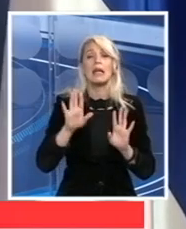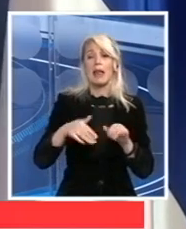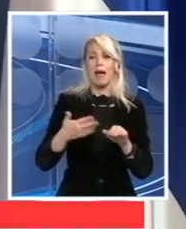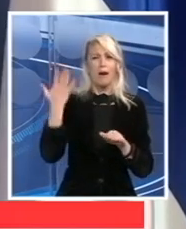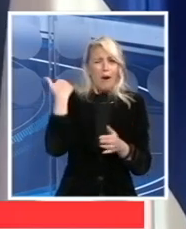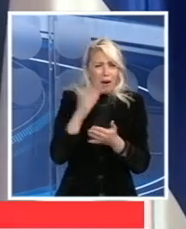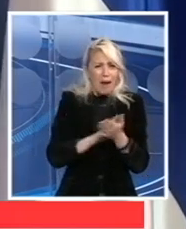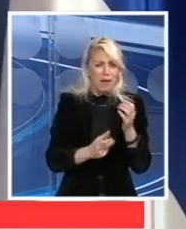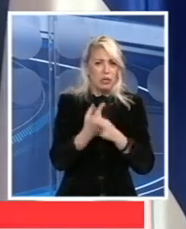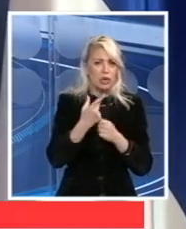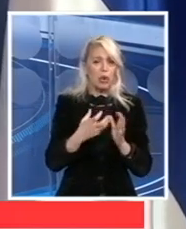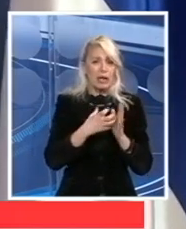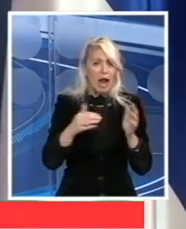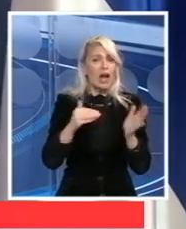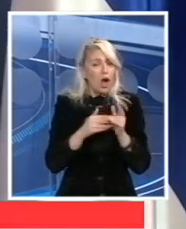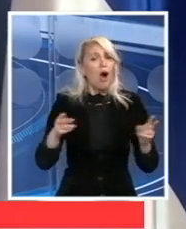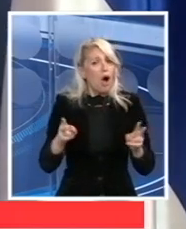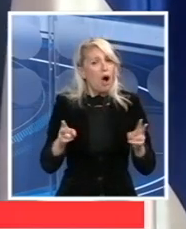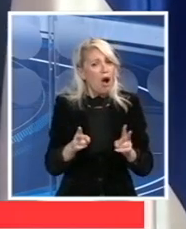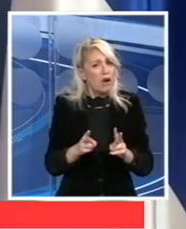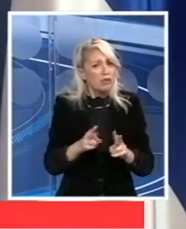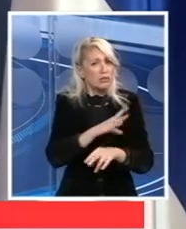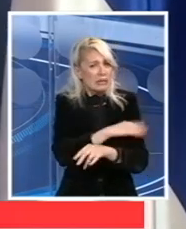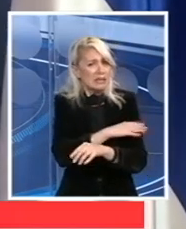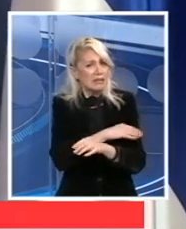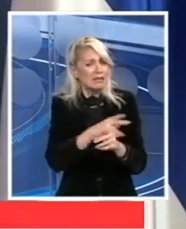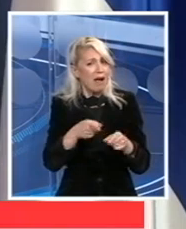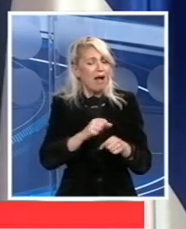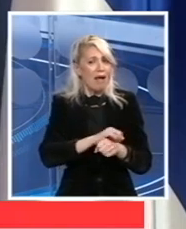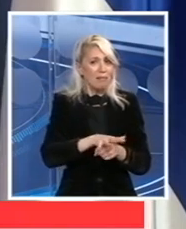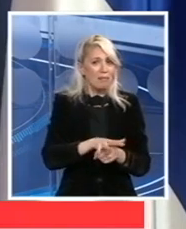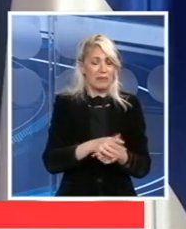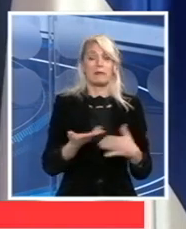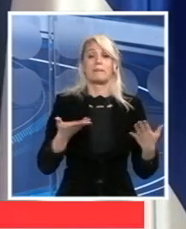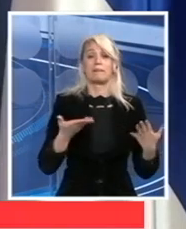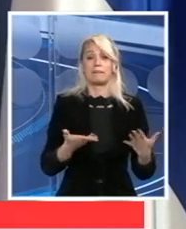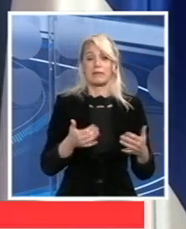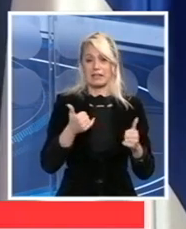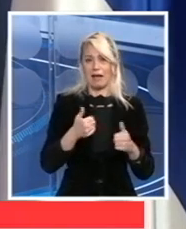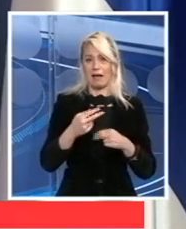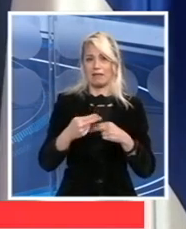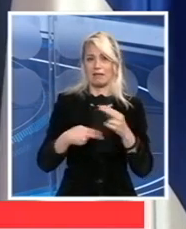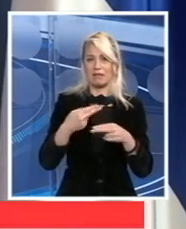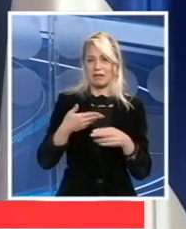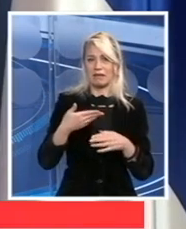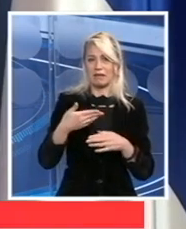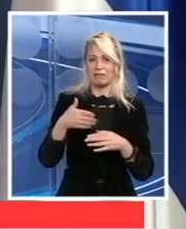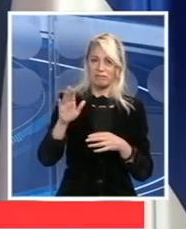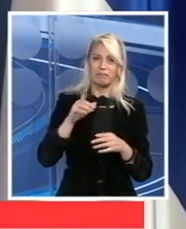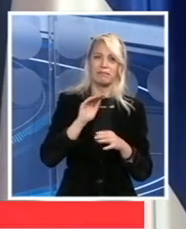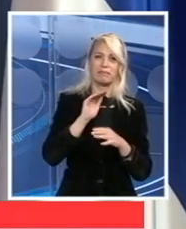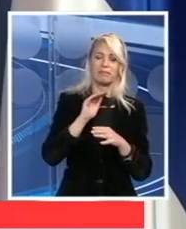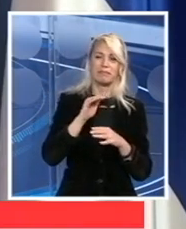dalje se spušta. Prema tome, ako nekome, pošto za sada izlaze stariji od 18 časova, ili